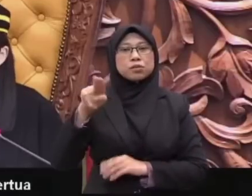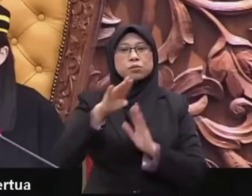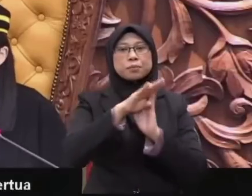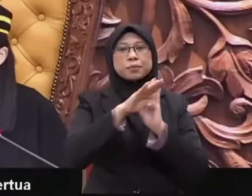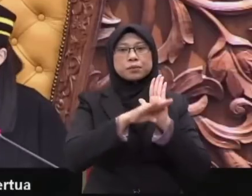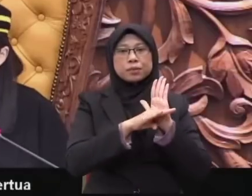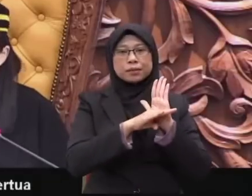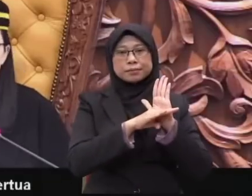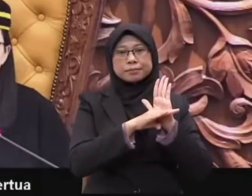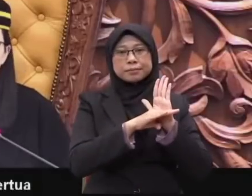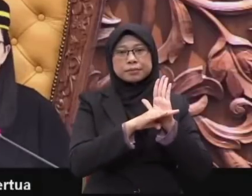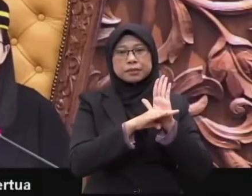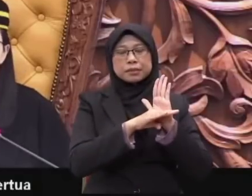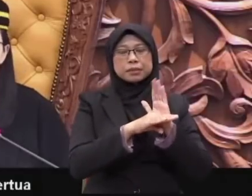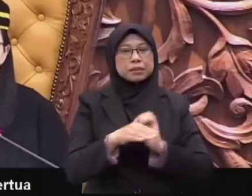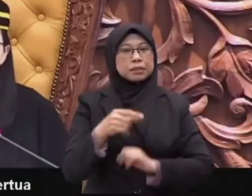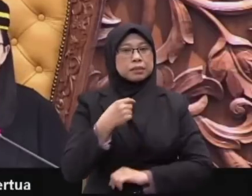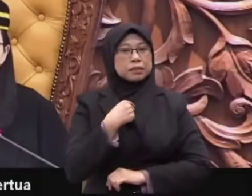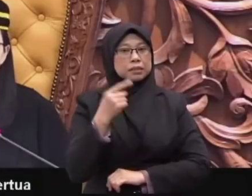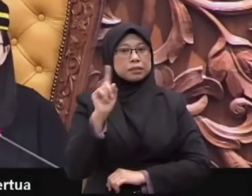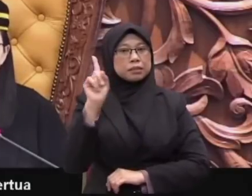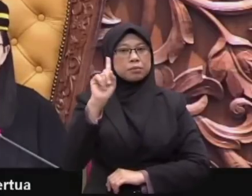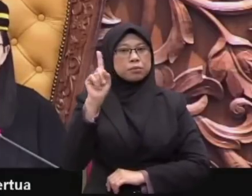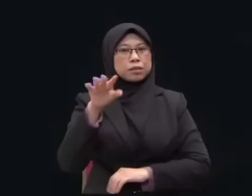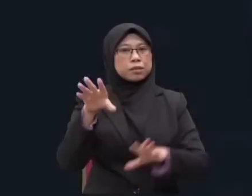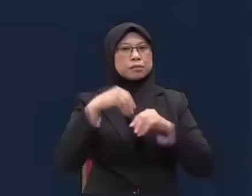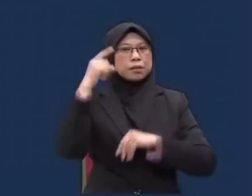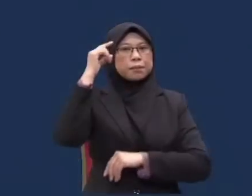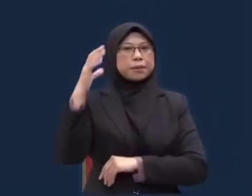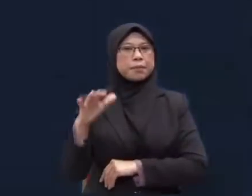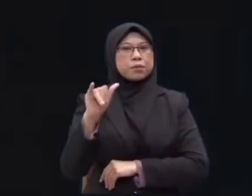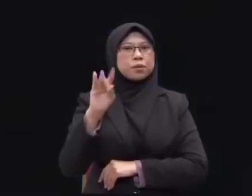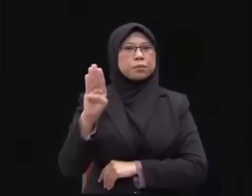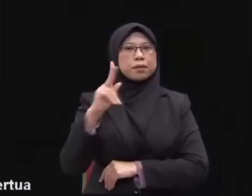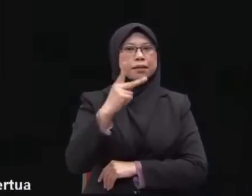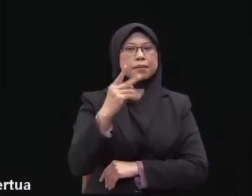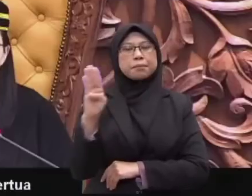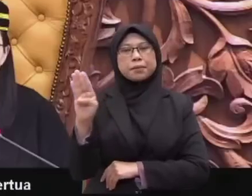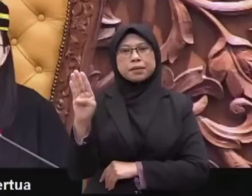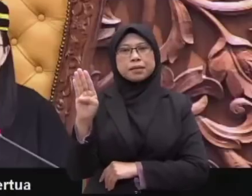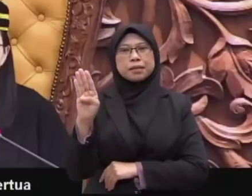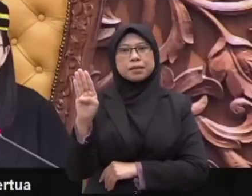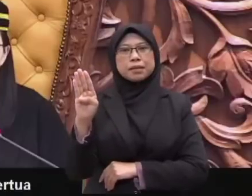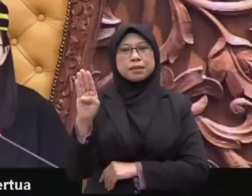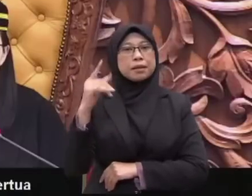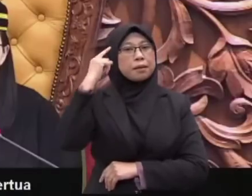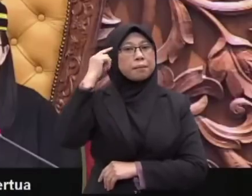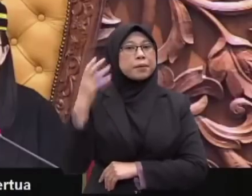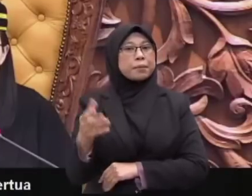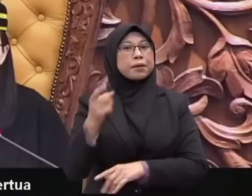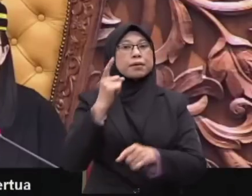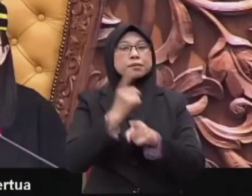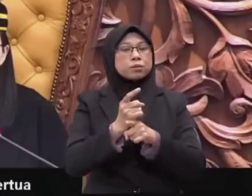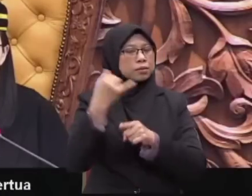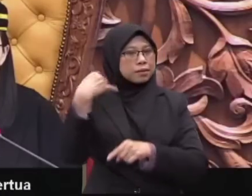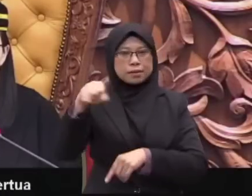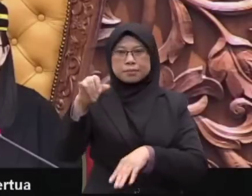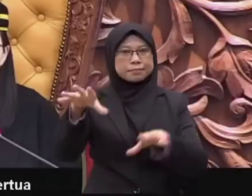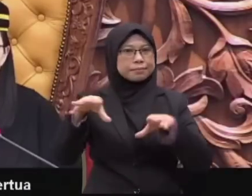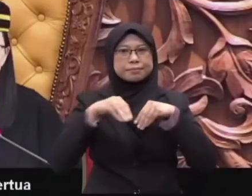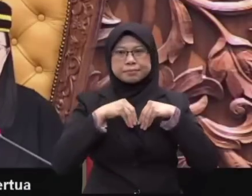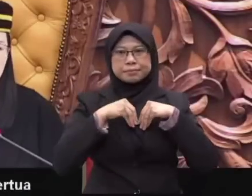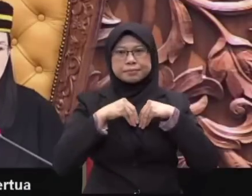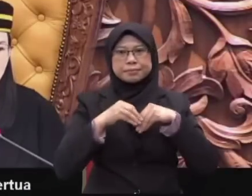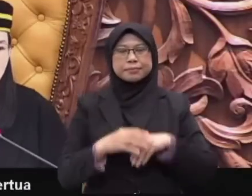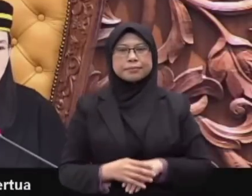peraturan. Kita tidak boleh menerima pendapat yang berhormat Kota Baru sebagai pendapat yang betul.